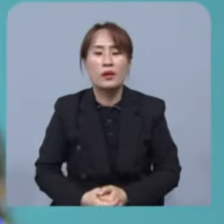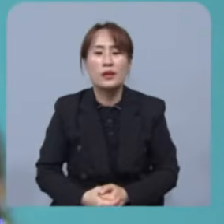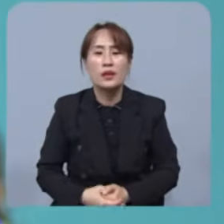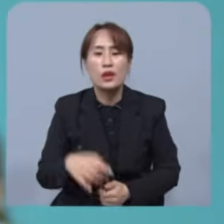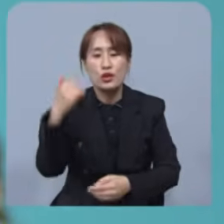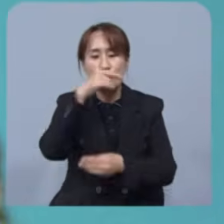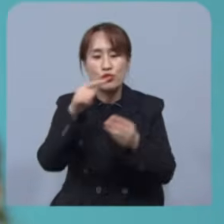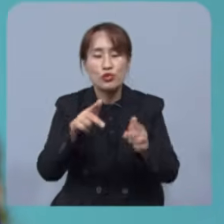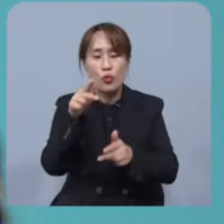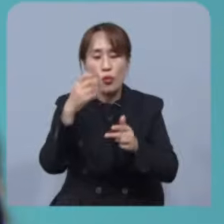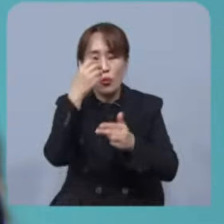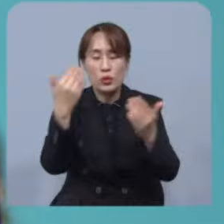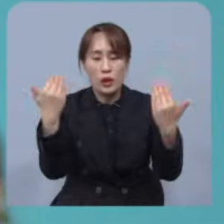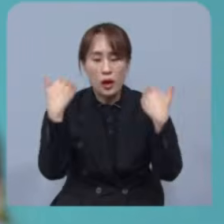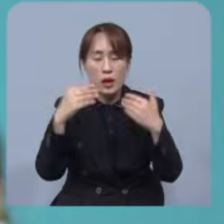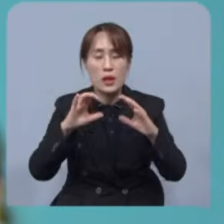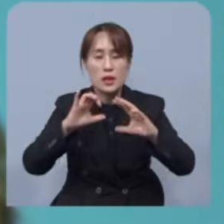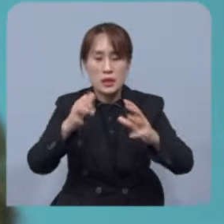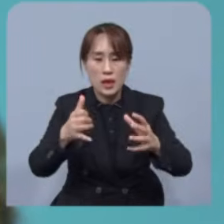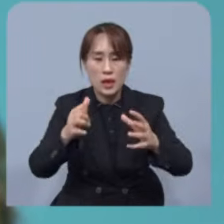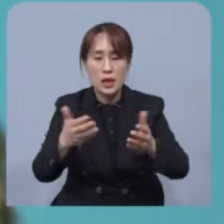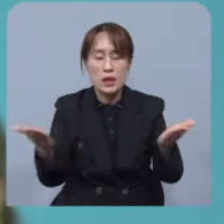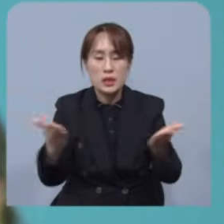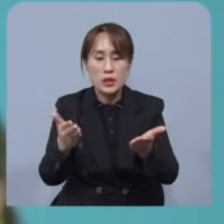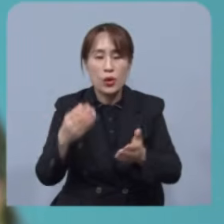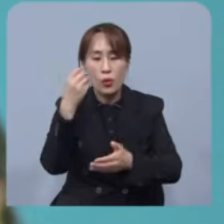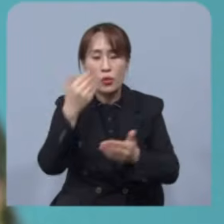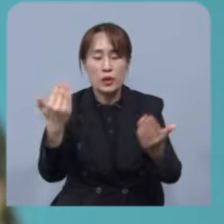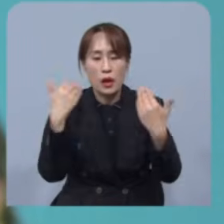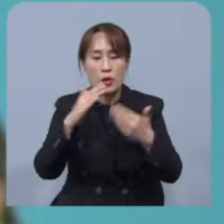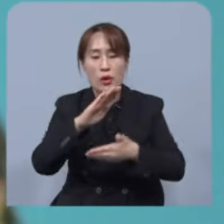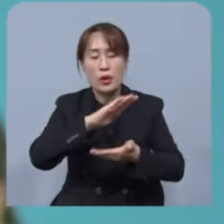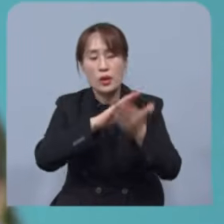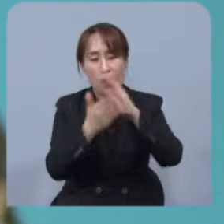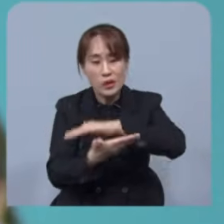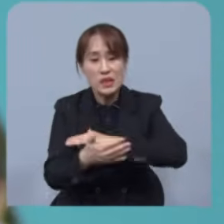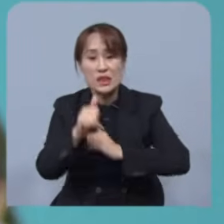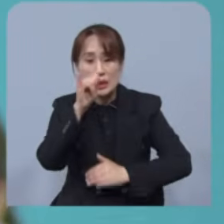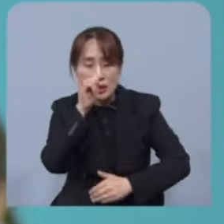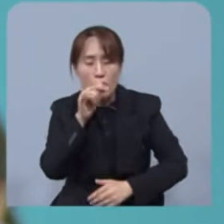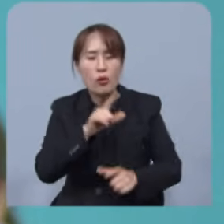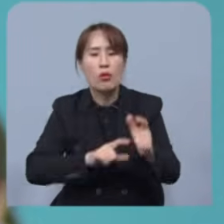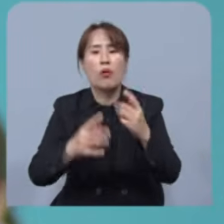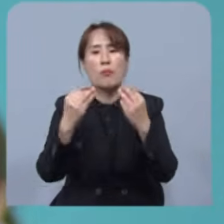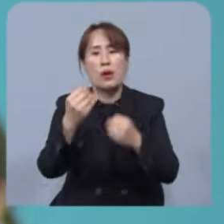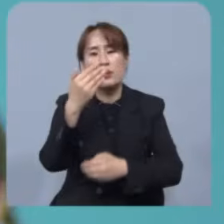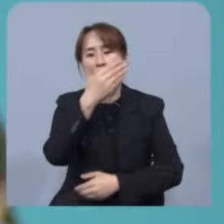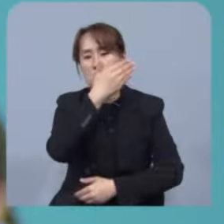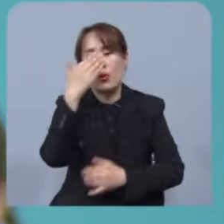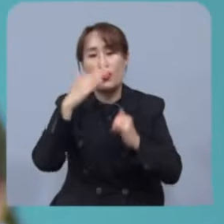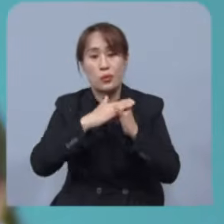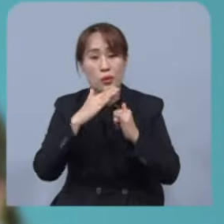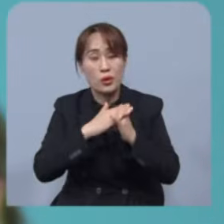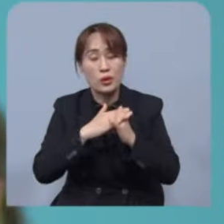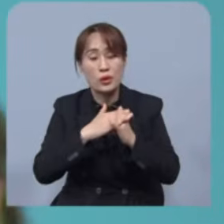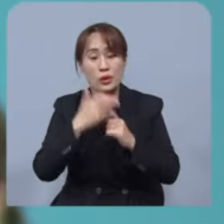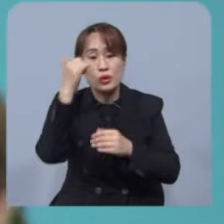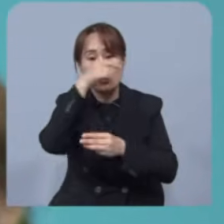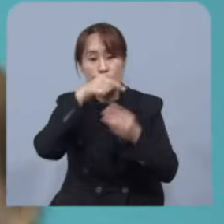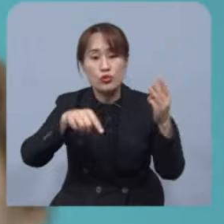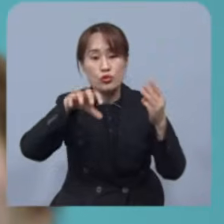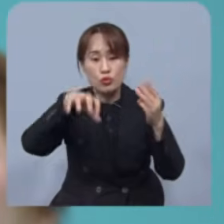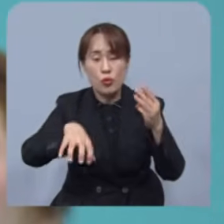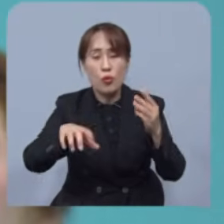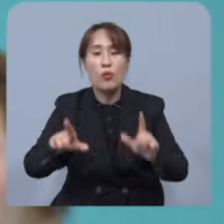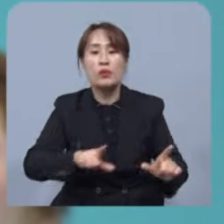이러한 충주공고가 세계적인 직업계 고등학교로 혁신할 수 있다면 더 많은 청소년들이